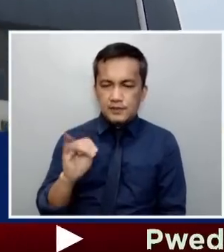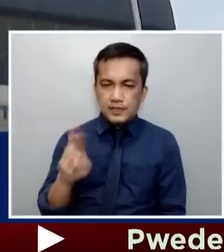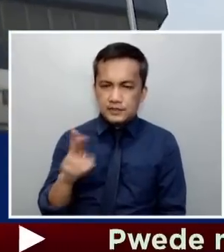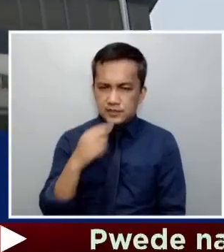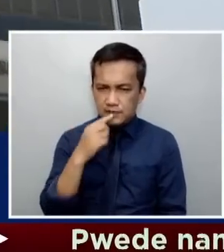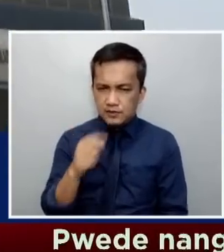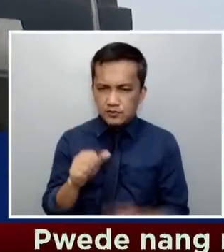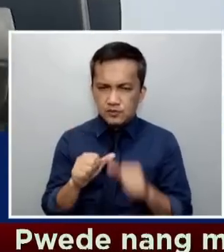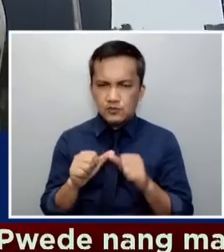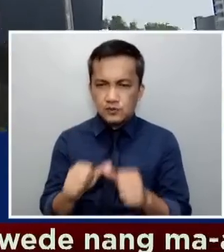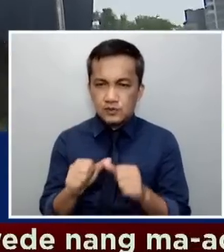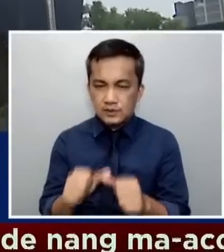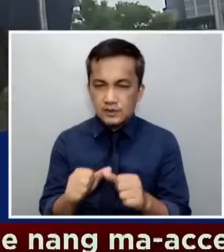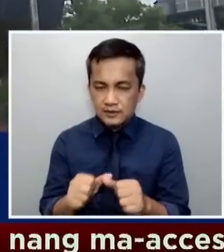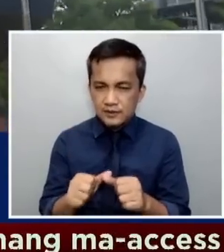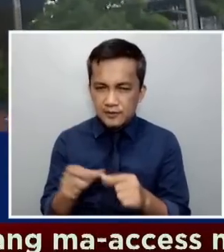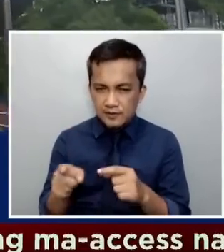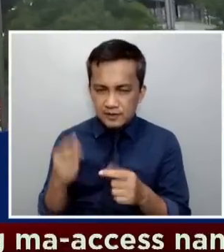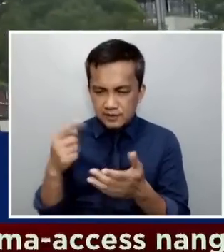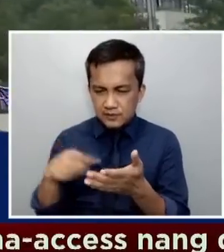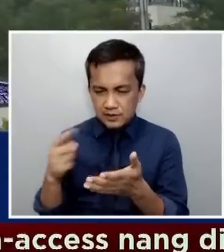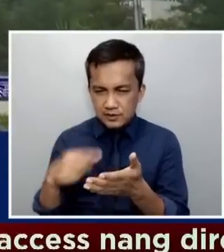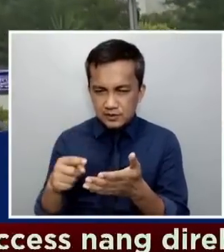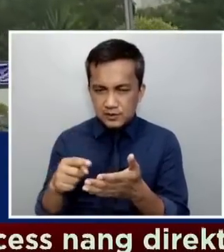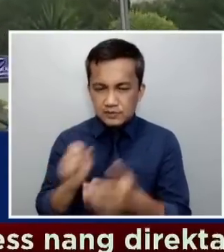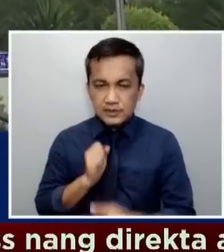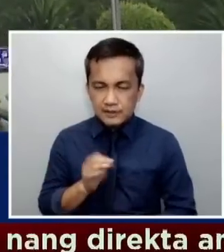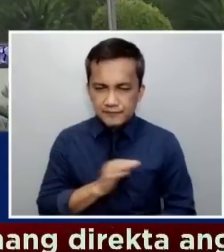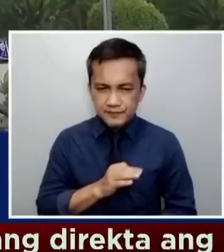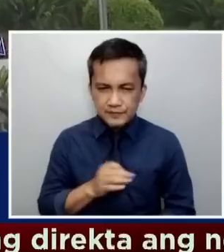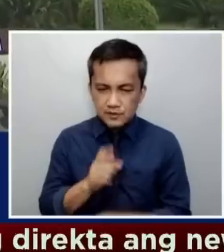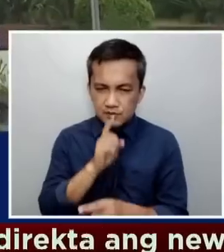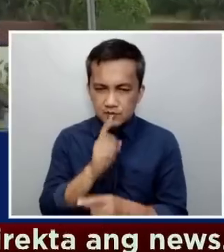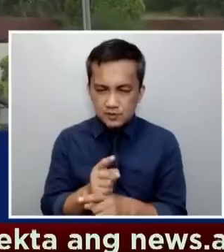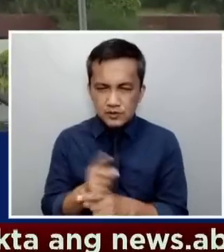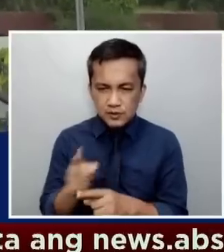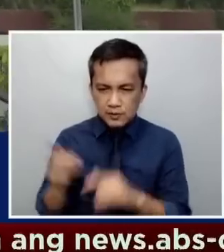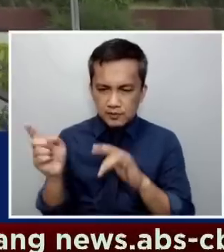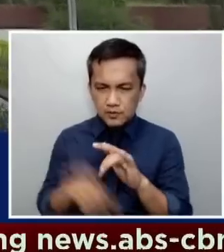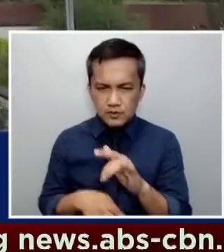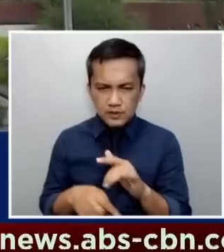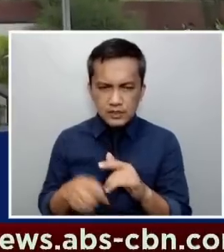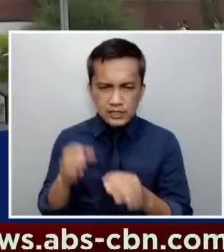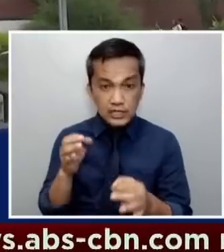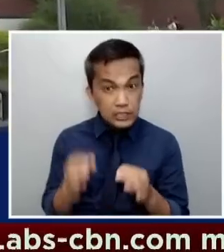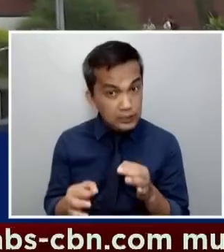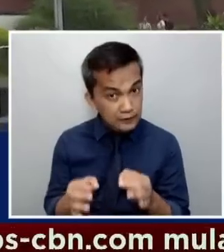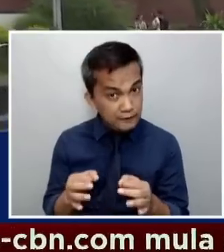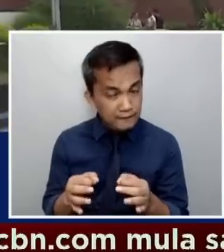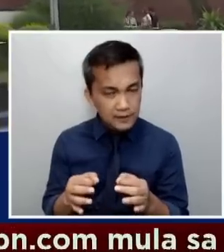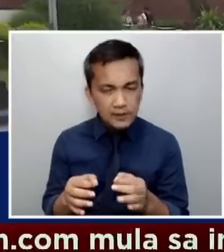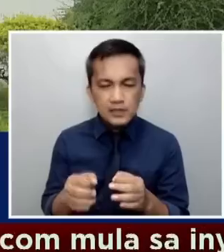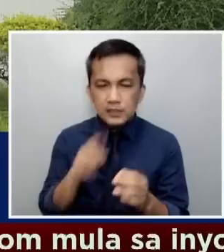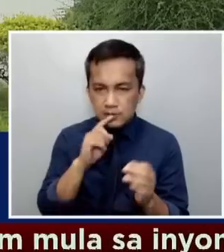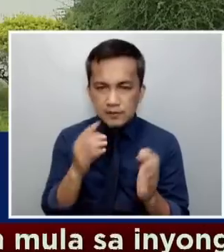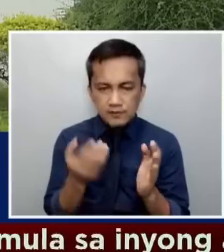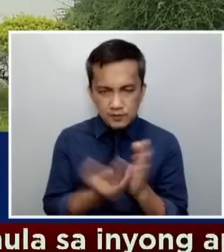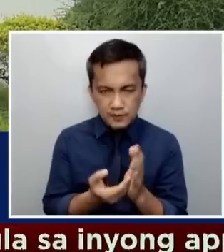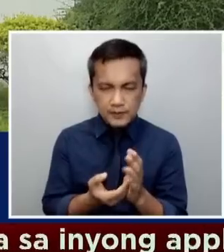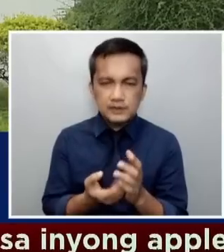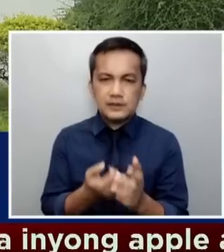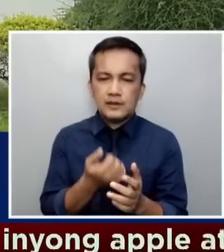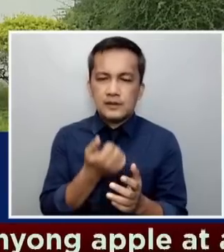silang mag-iimbestiga sa mga kawani at inayak din na mapapanagot ang mga ito kapag napatunayan ang kanilang